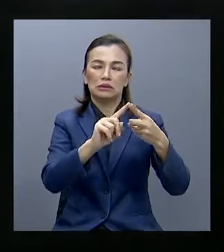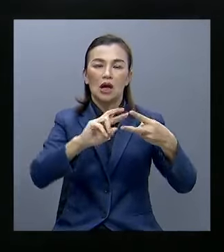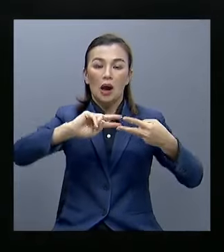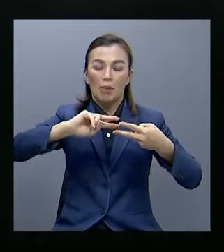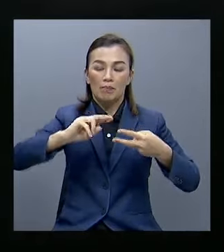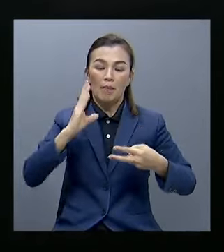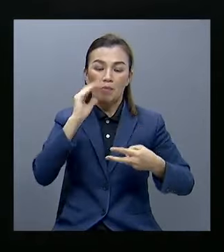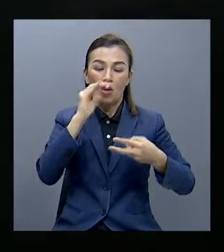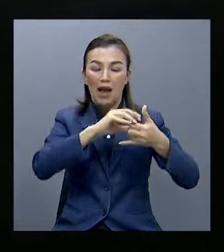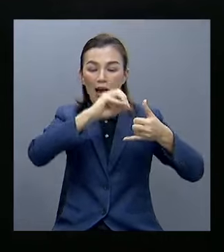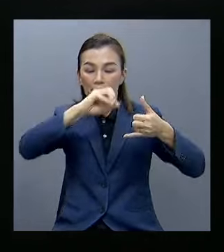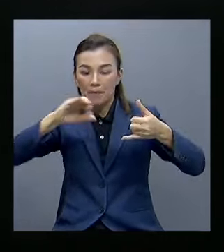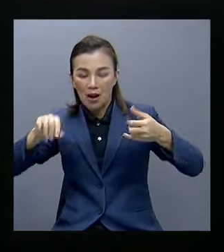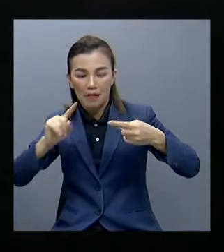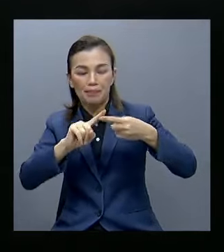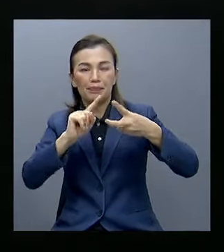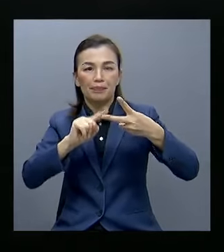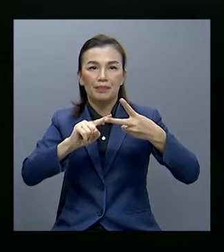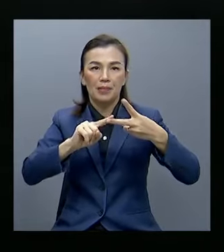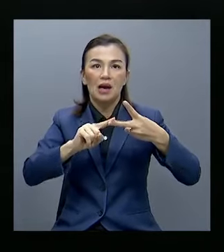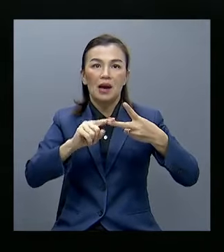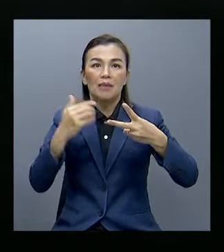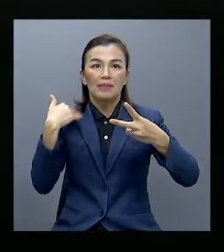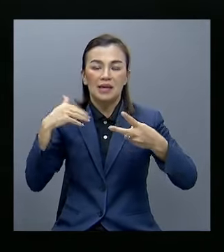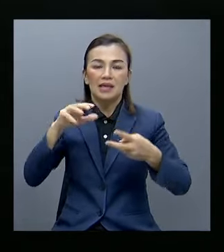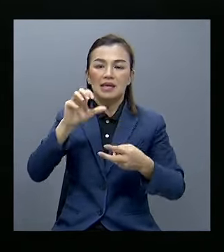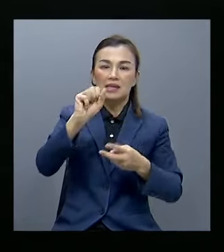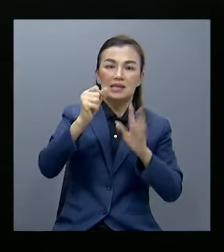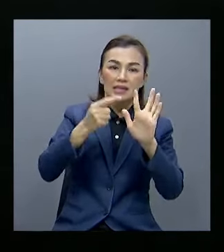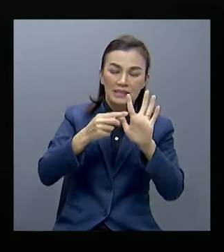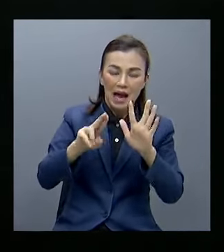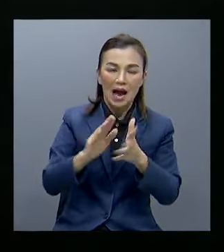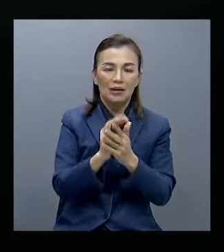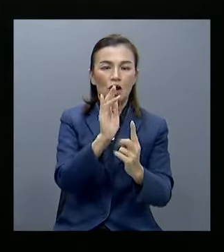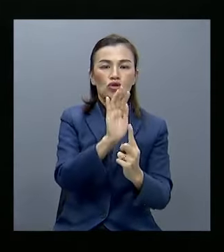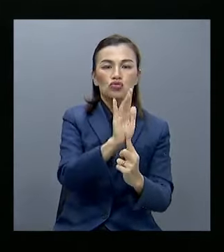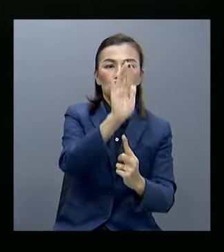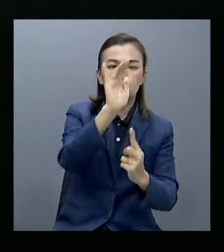และก็การสัมผัสสารก่อมะเร็งอย่างเช่นควันทูบควันจากท่อ